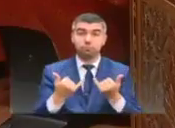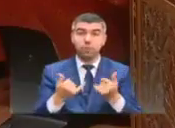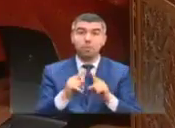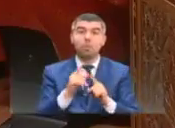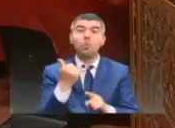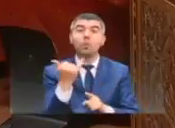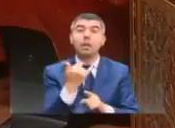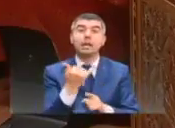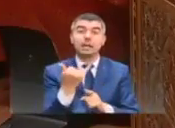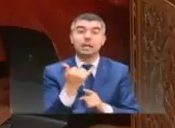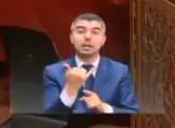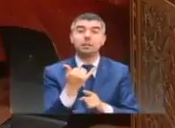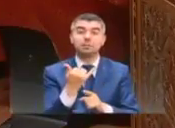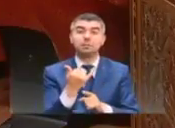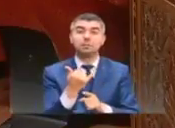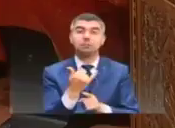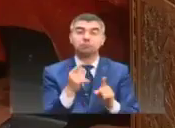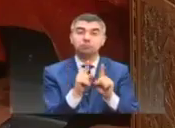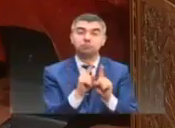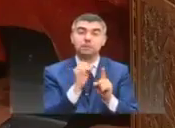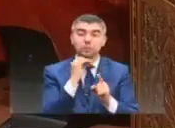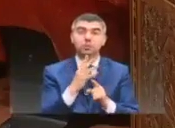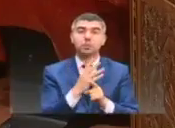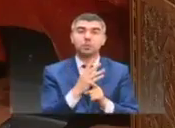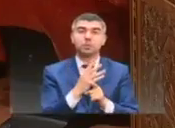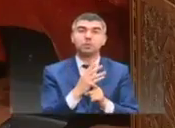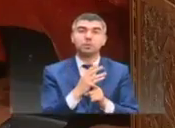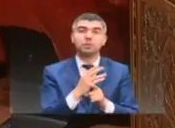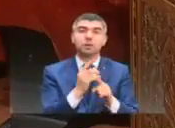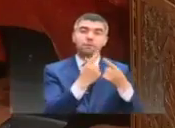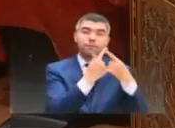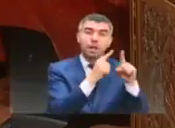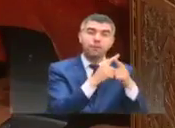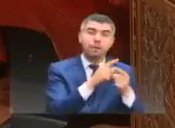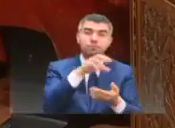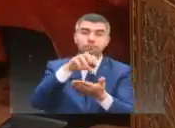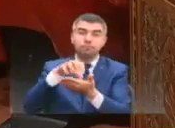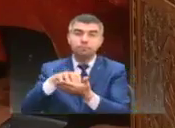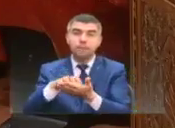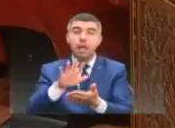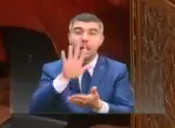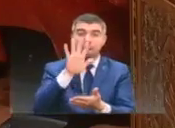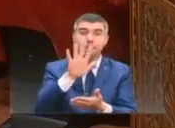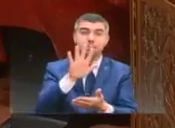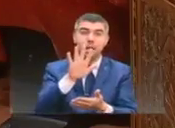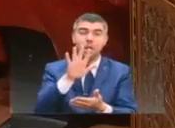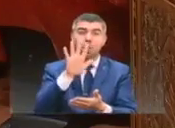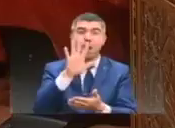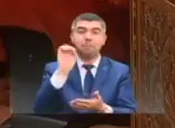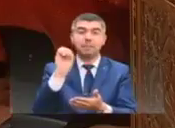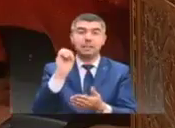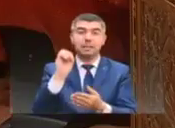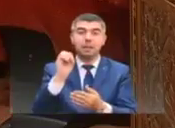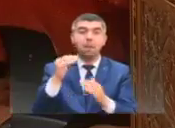مهم يمكن تثمينه ويمكن أن يحل أن يكون بديل في بعض المناطق. تقريبا 550 مليون متر مكعب